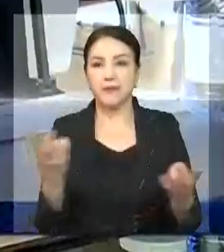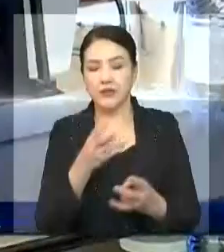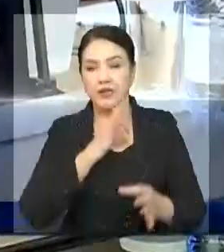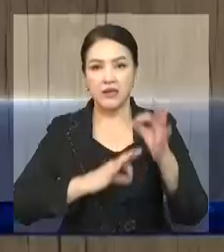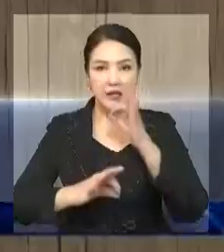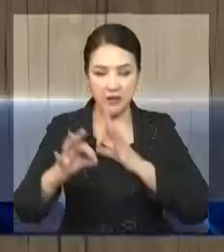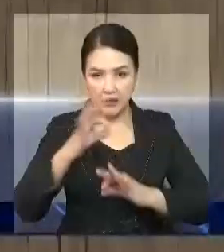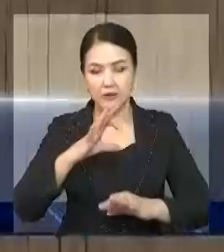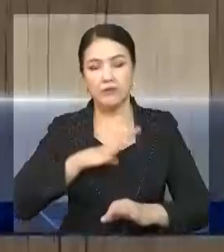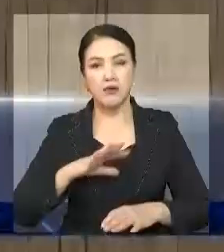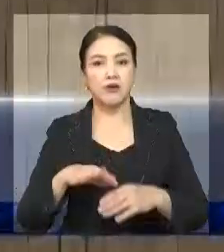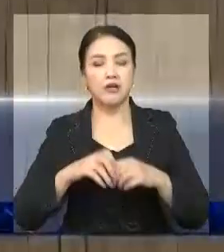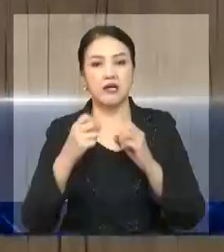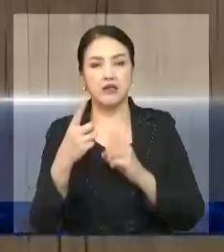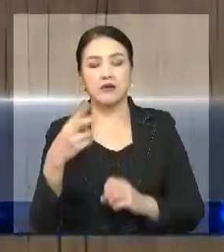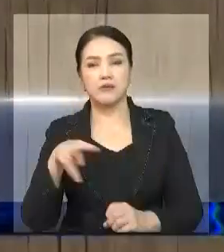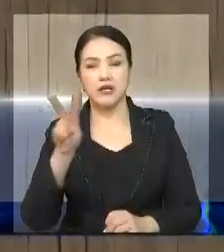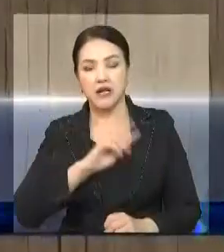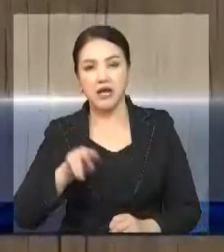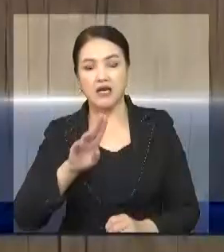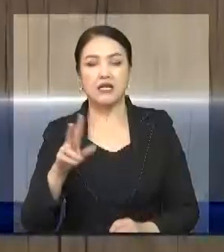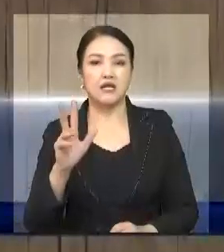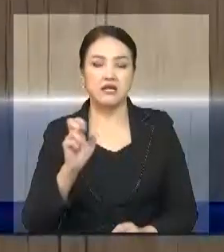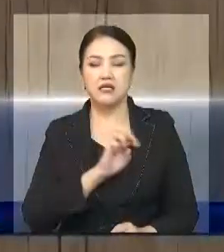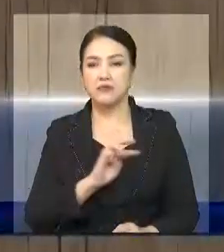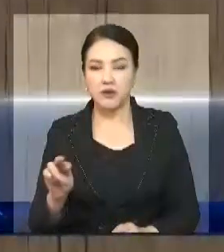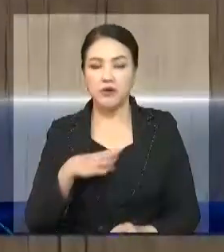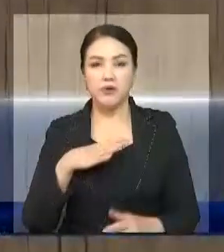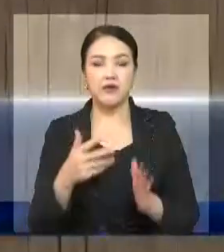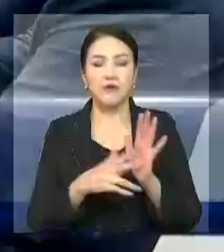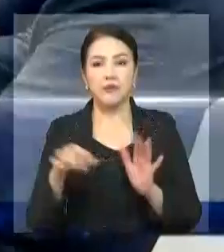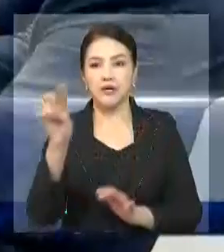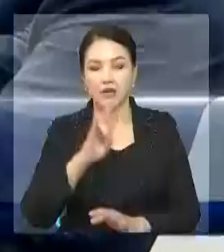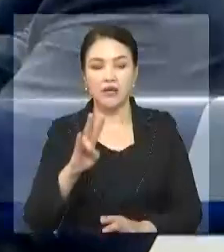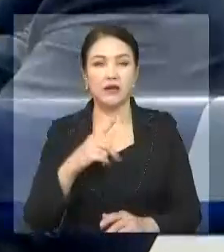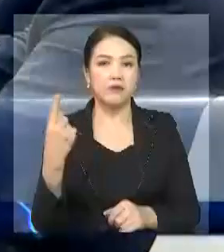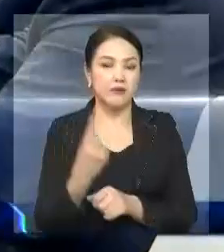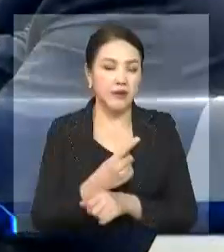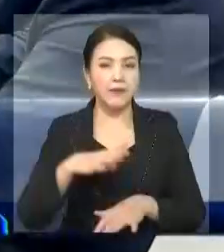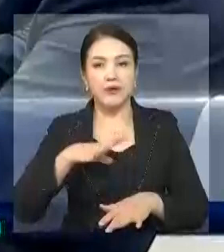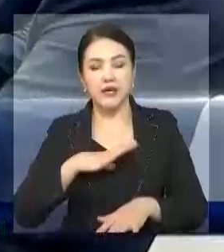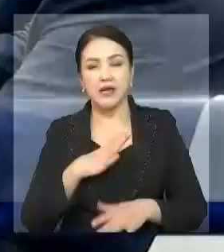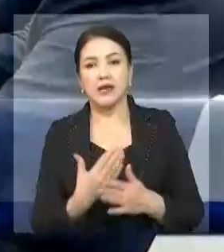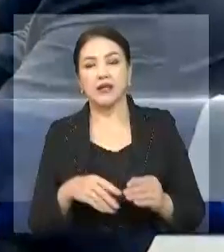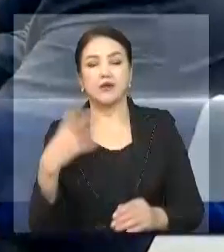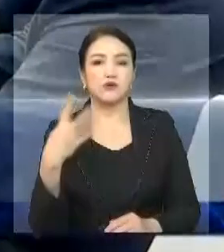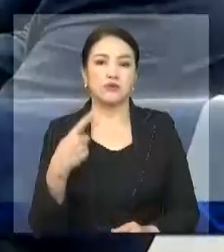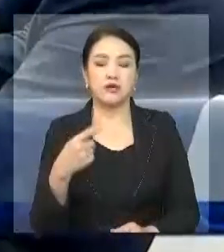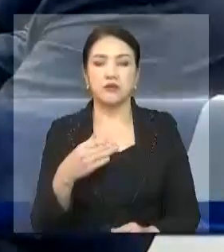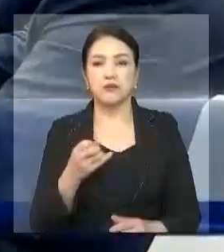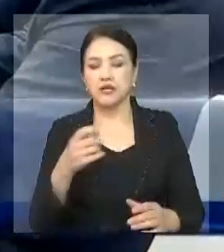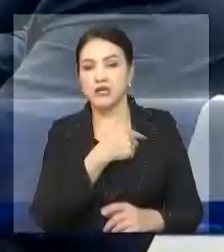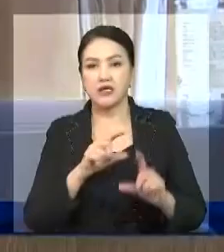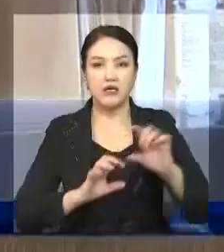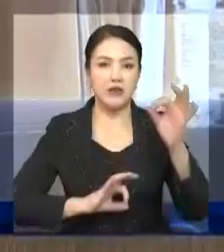лекарственного обеспечения более чем на 1 миллиард 300 миллионов. По состоянию на 8 ноября единым дистрибьютором произведена отгрузка в 41 медорганизацию